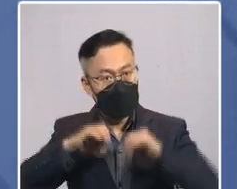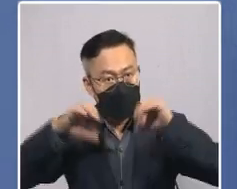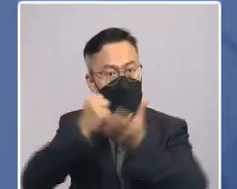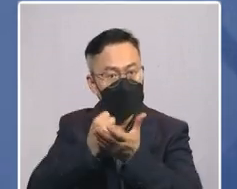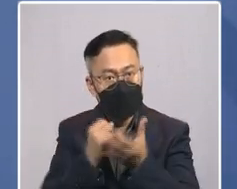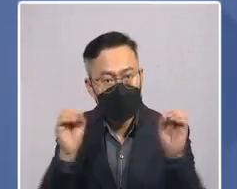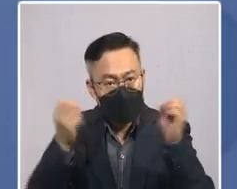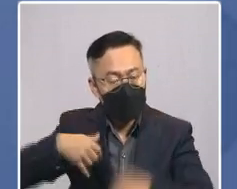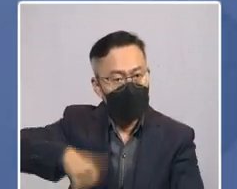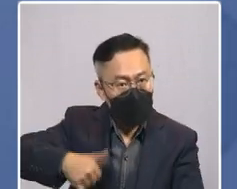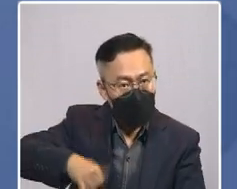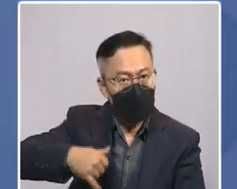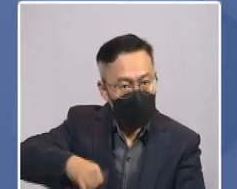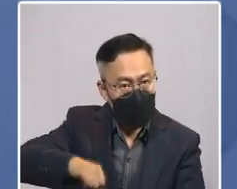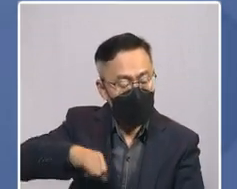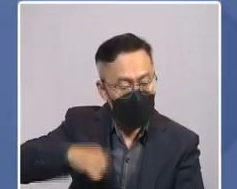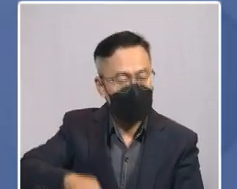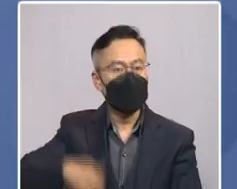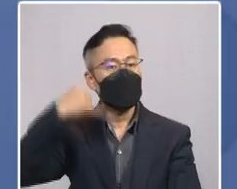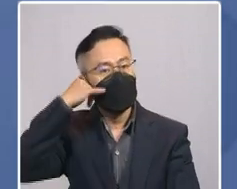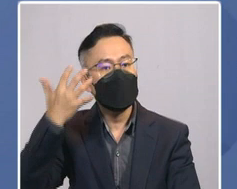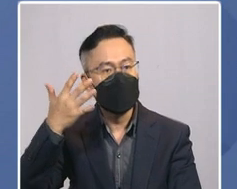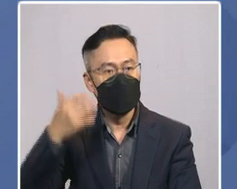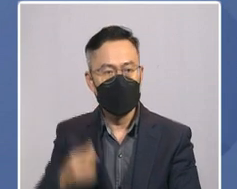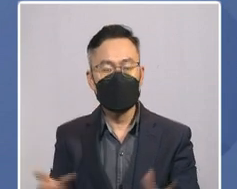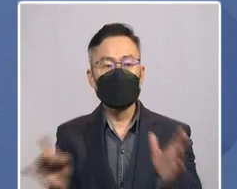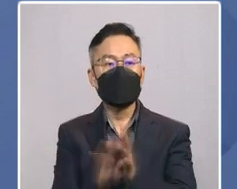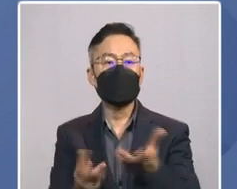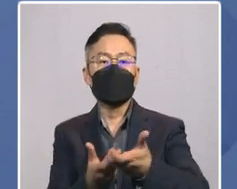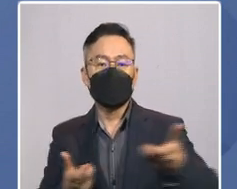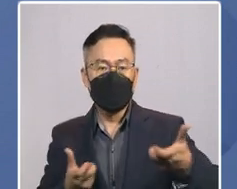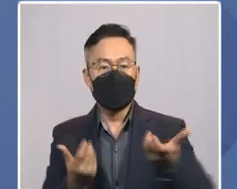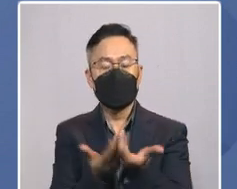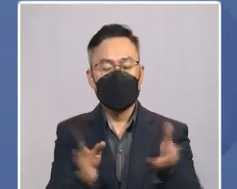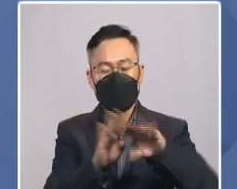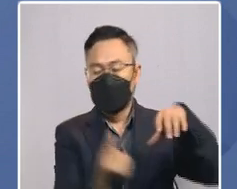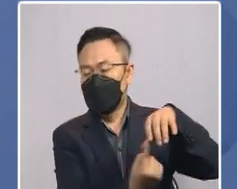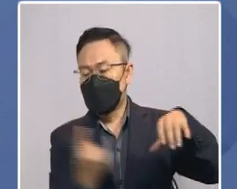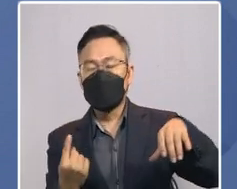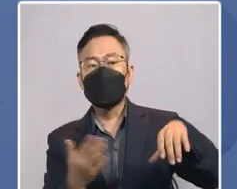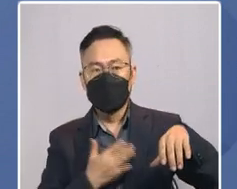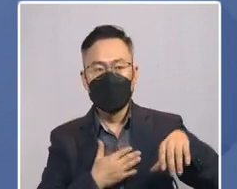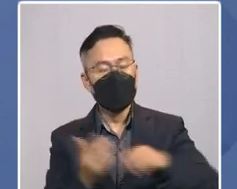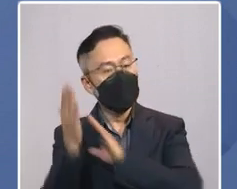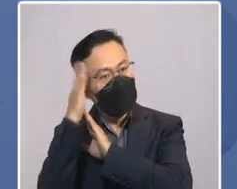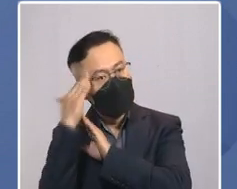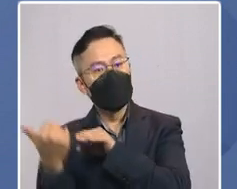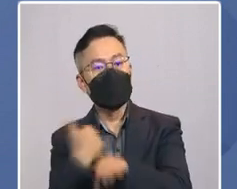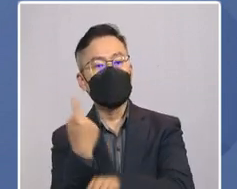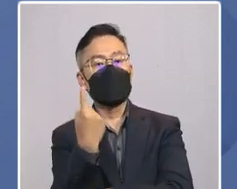ยกลัวจะแพร่เชื้อให้กับคนอื่นมีจิตสำนึกเก็บเสื้อผ้าแยกออกมาจากครอบครัวมานอนข้างถนนแบบนี้ล่ะค่ะ